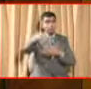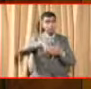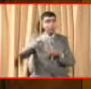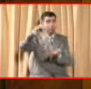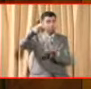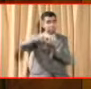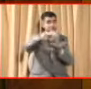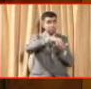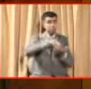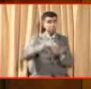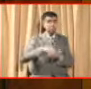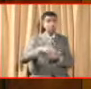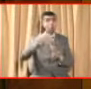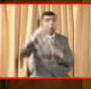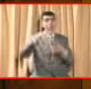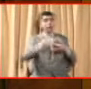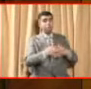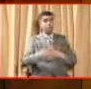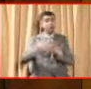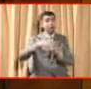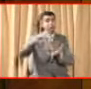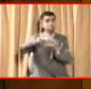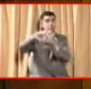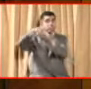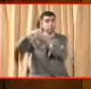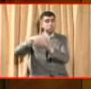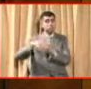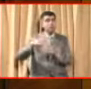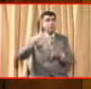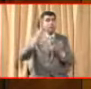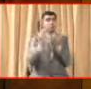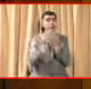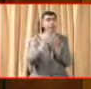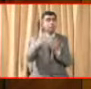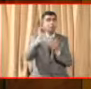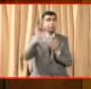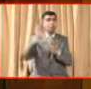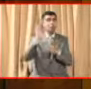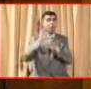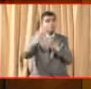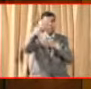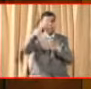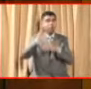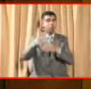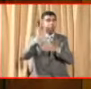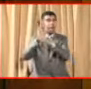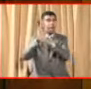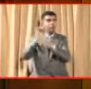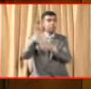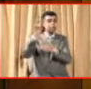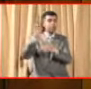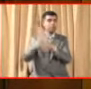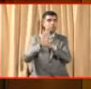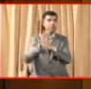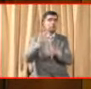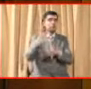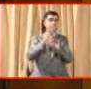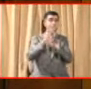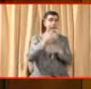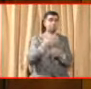المغربية بالولايات المتحدة. ويعطي الاتفاق للمغرب إذا رغب المغرب في ذلك إمكانية فتح مؤسسة